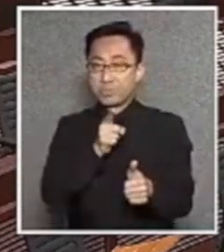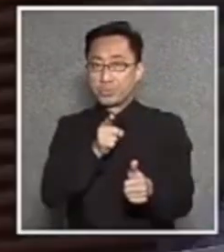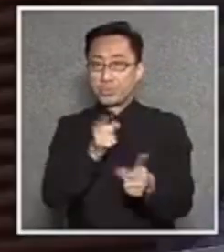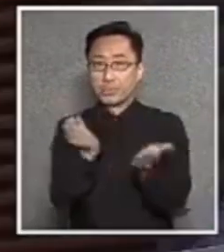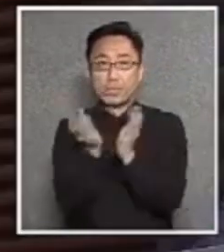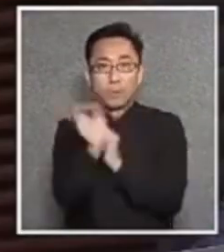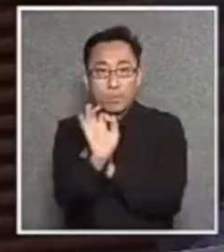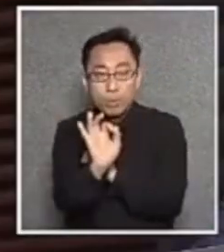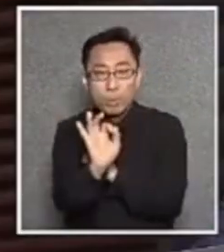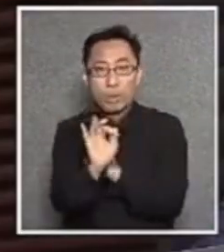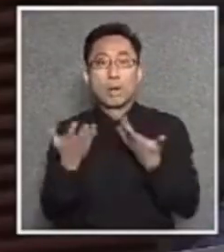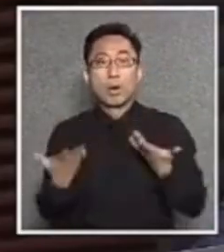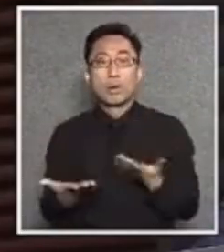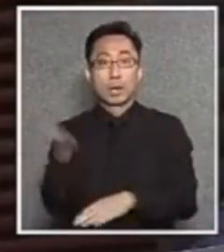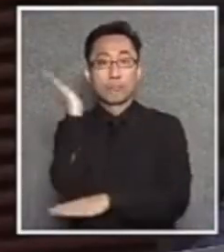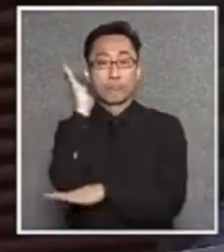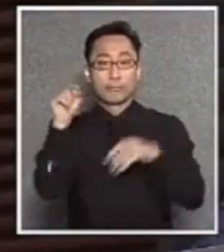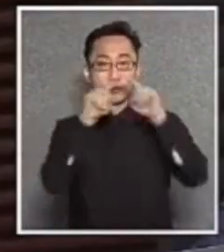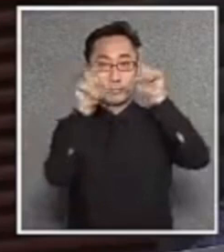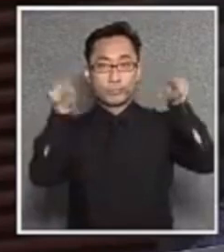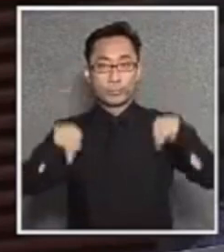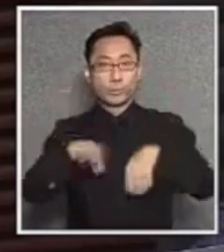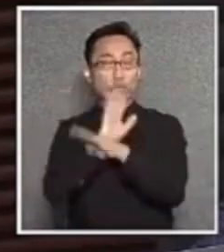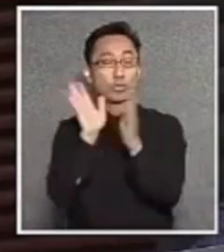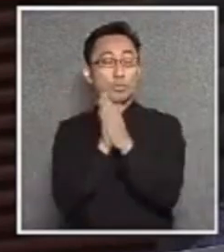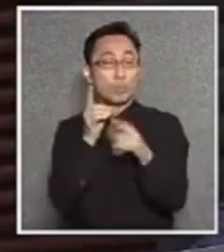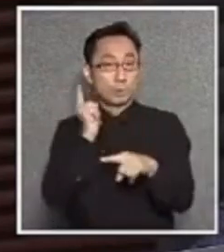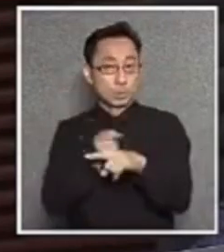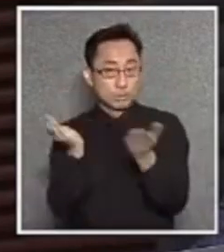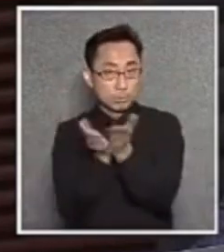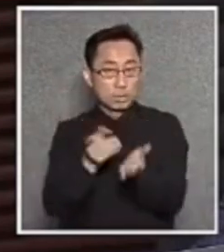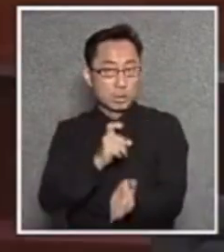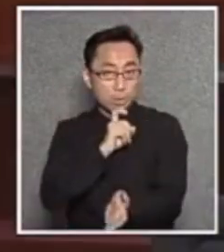小弟这篇演辞句句都是事实。